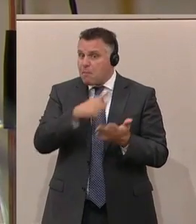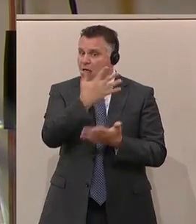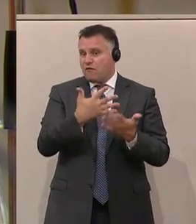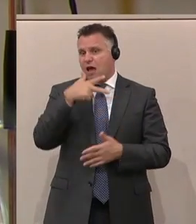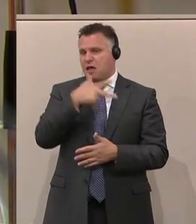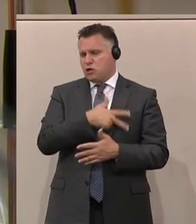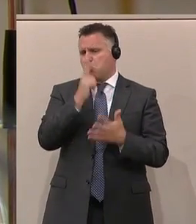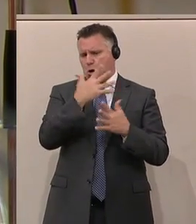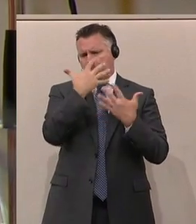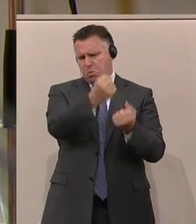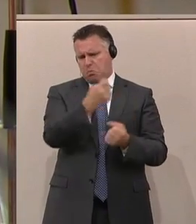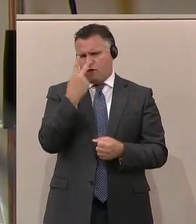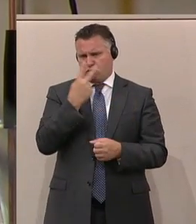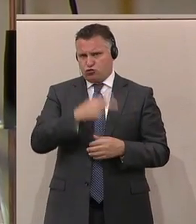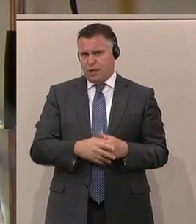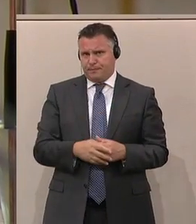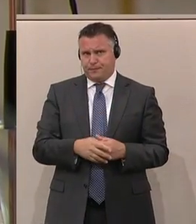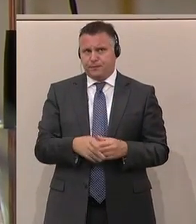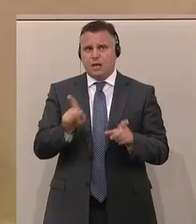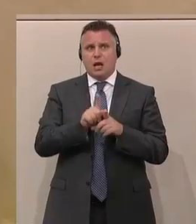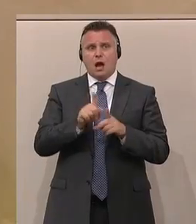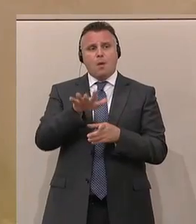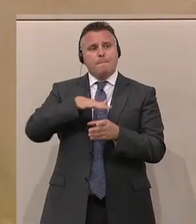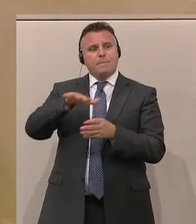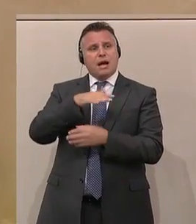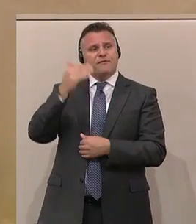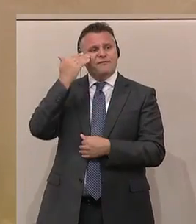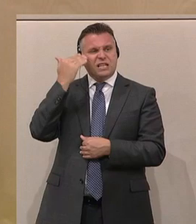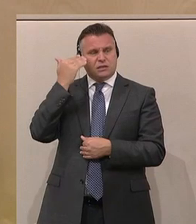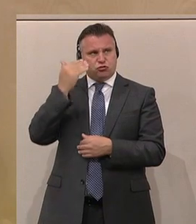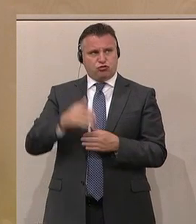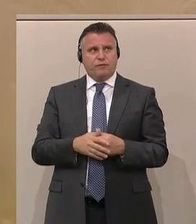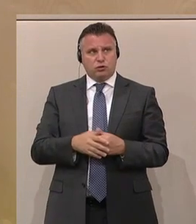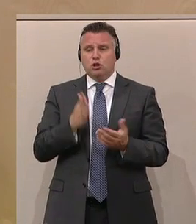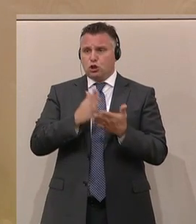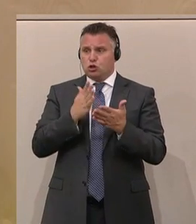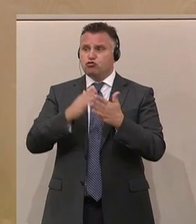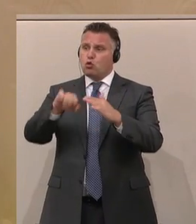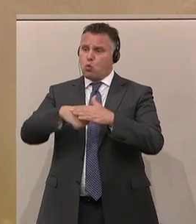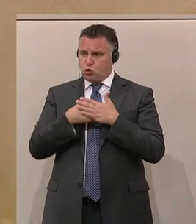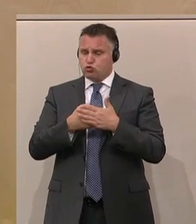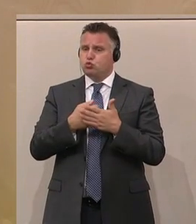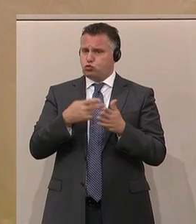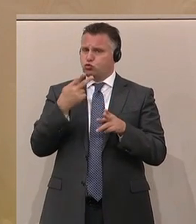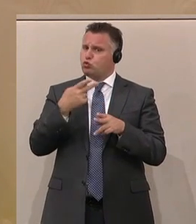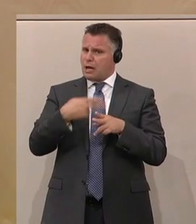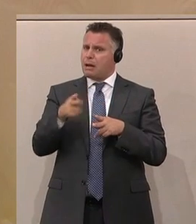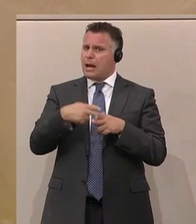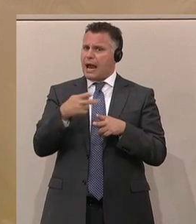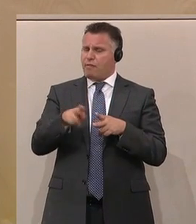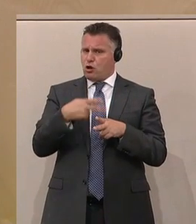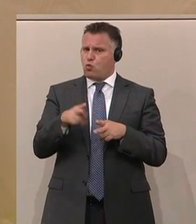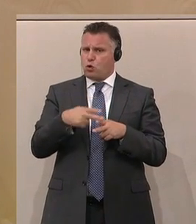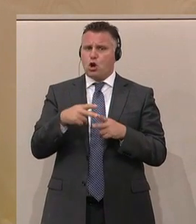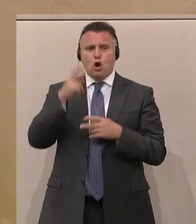es da. Und weil auch die wissenschaftliche Seite angesprochen wurde, wir erhalten hier Unterstützung für diese Rechtsbereinigung. So hat zum